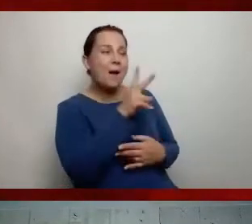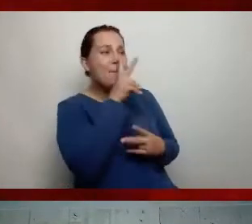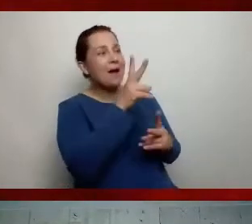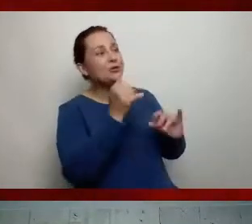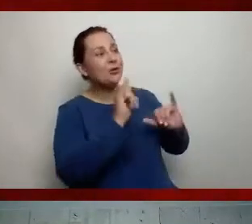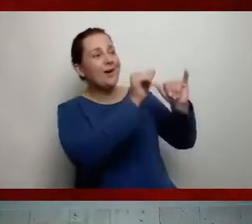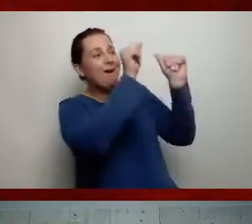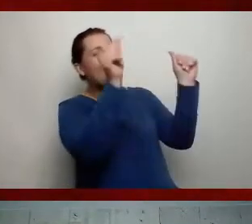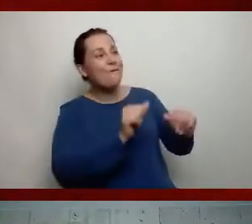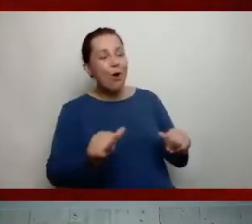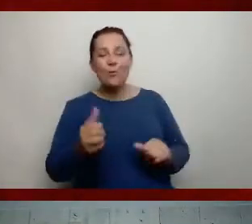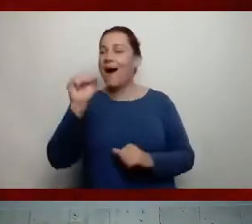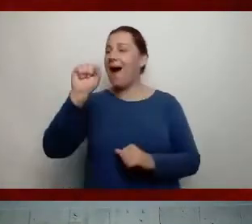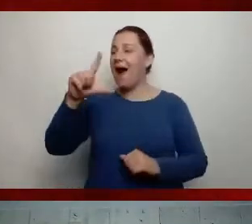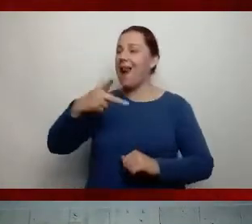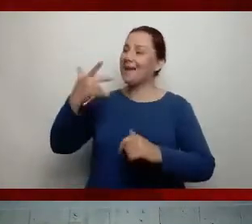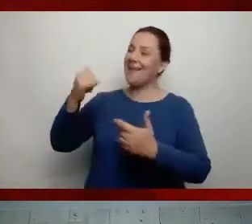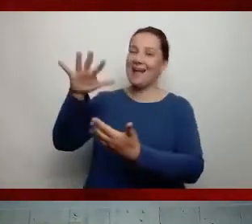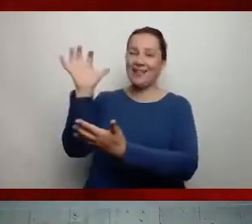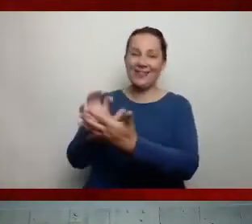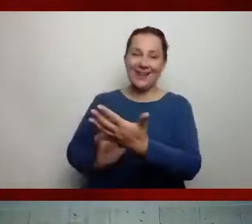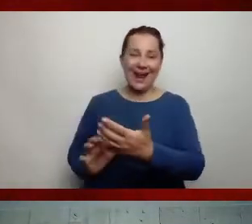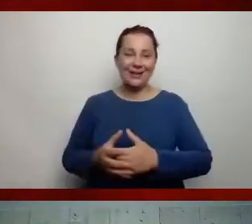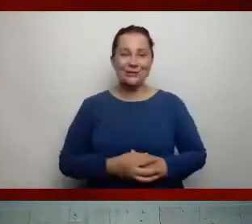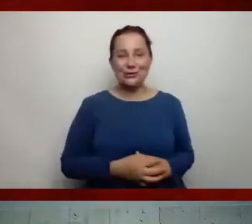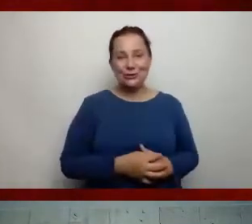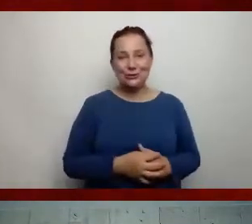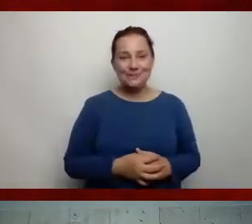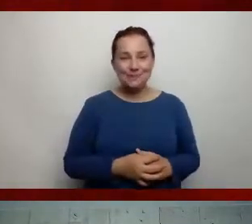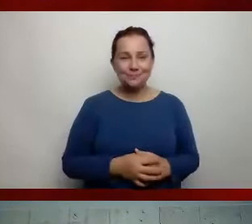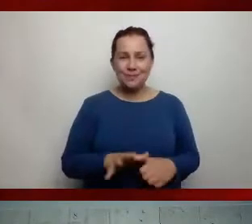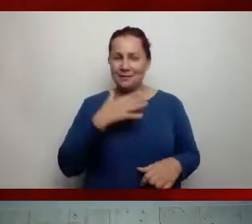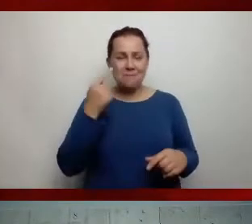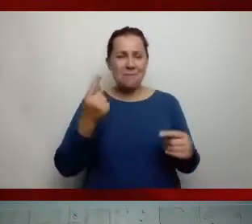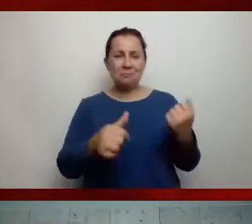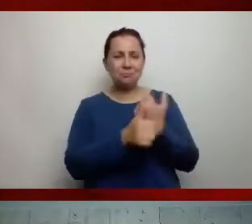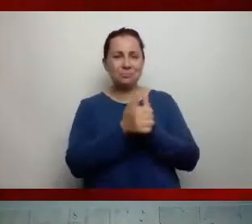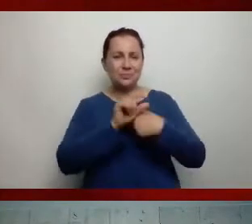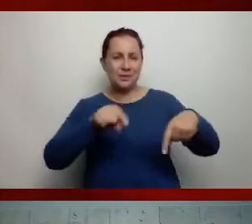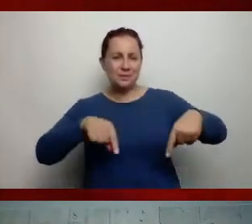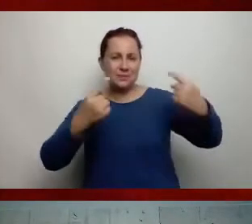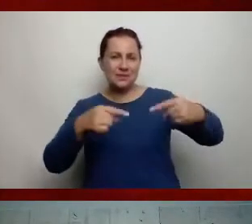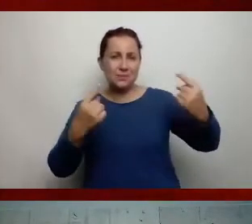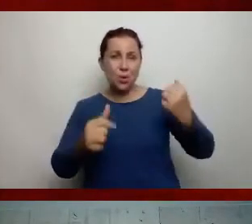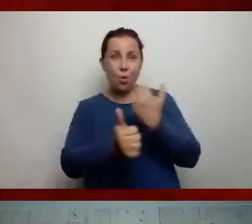do treści, jak rozumiem. No bo tu chyba nie ma rozbieżności i sporu, bo chodzi o to, że